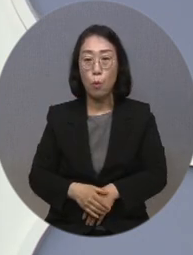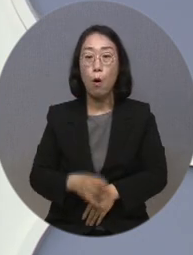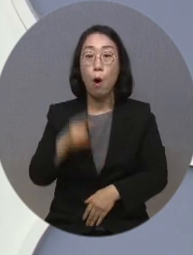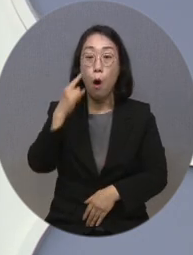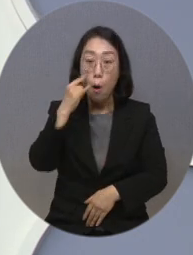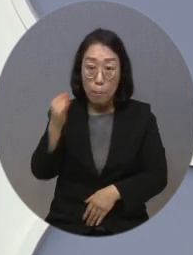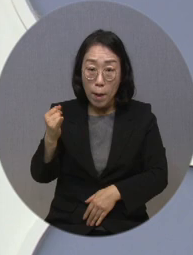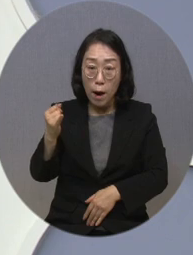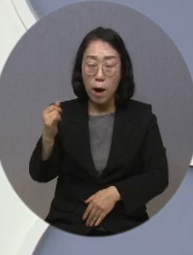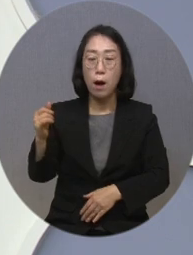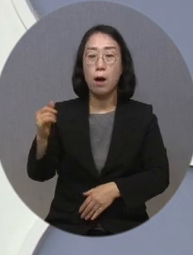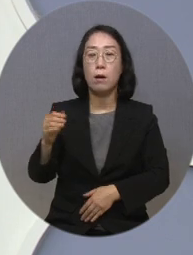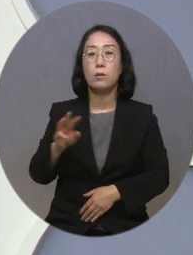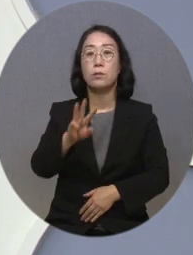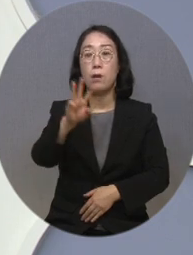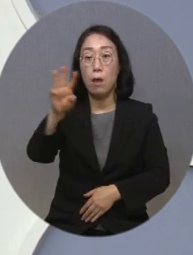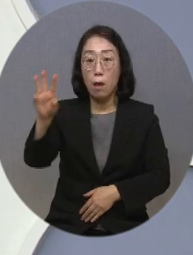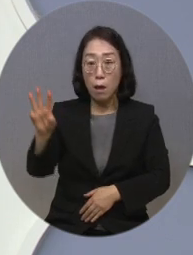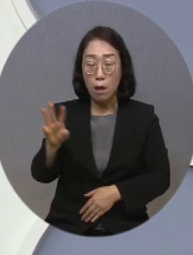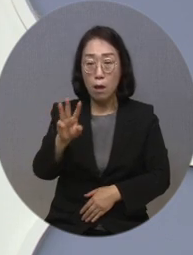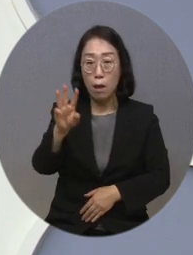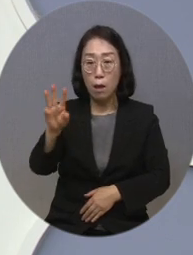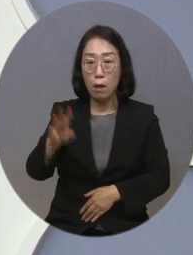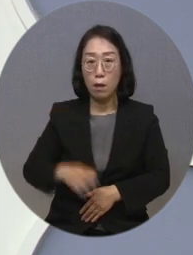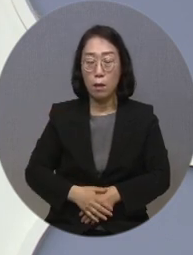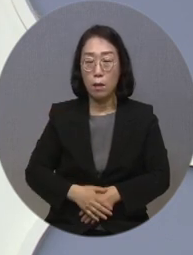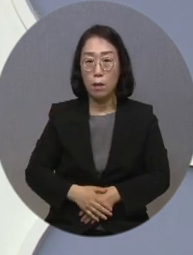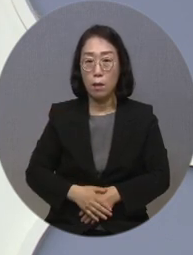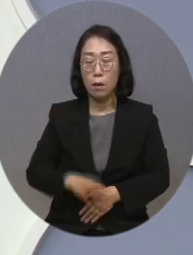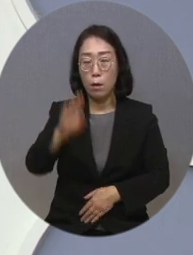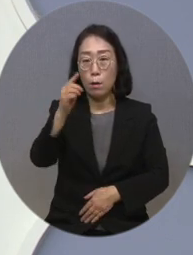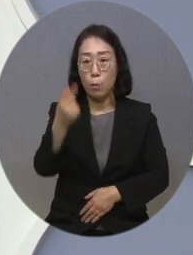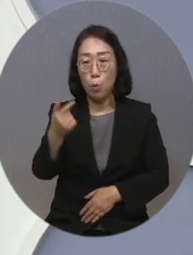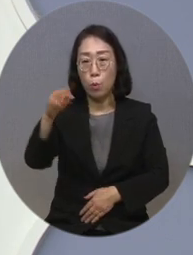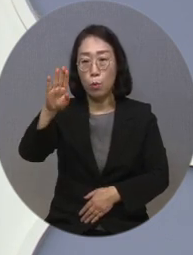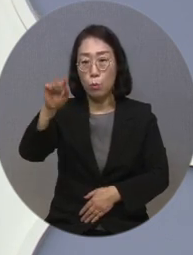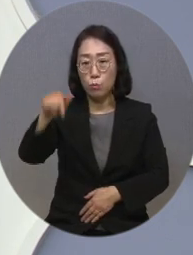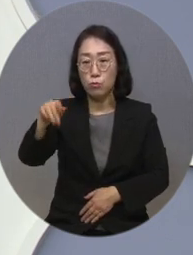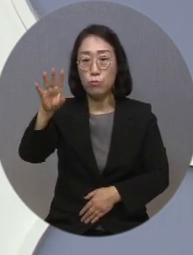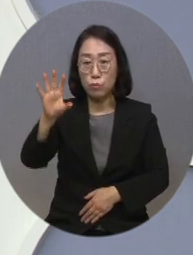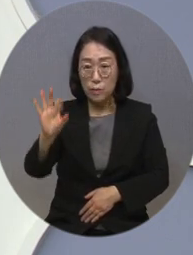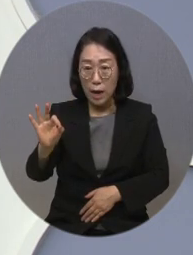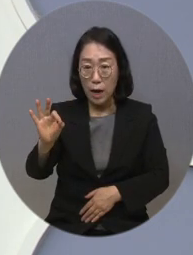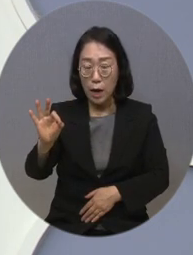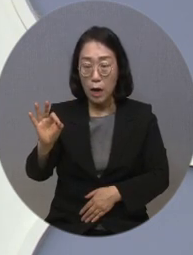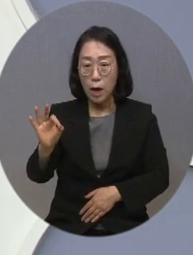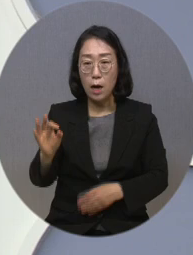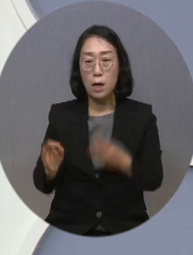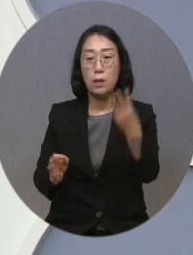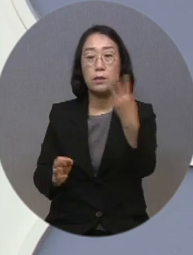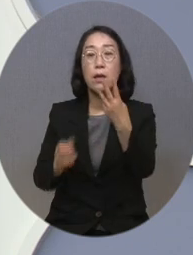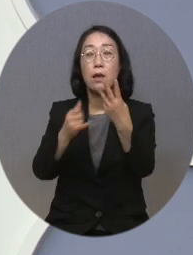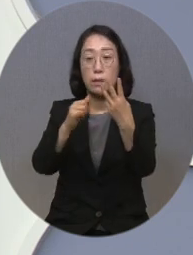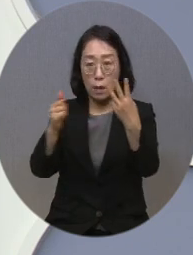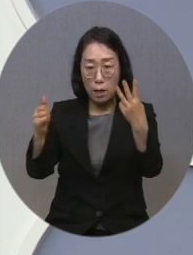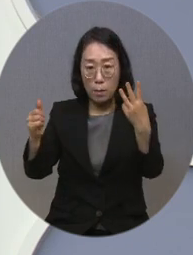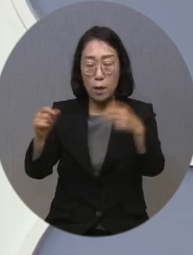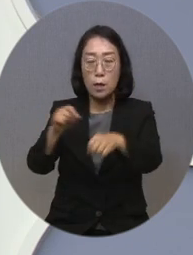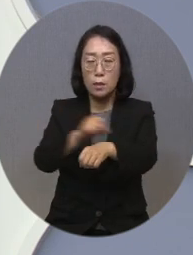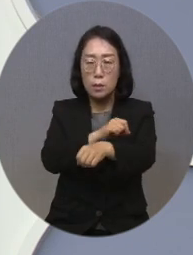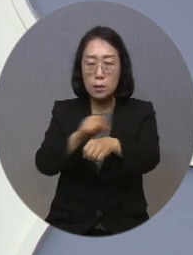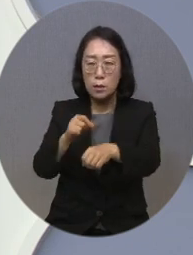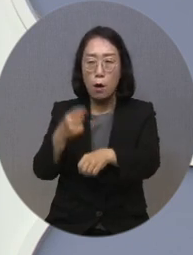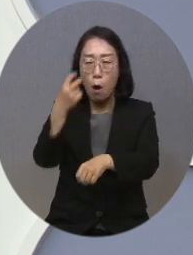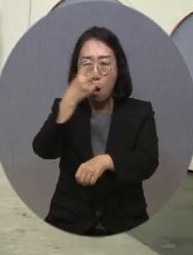본인과 부인과 장모라 해서 그걸 신문에서는 또 본부장이라고 그러더라고요. 앞자를 따갖고 그래서 본부장 특검법을 또